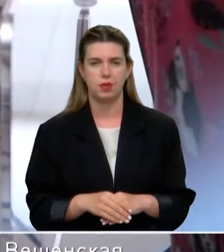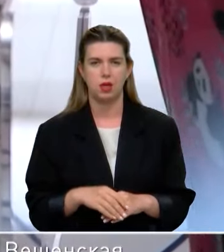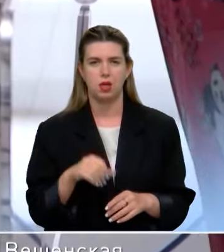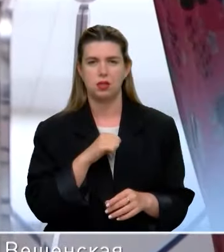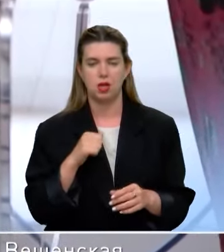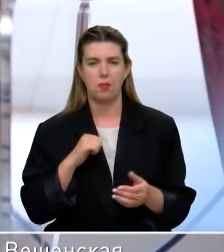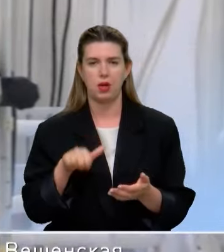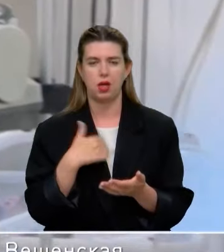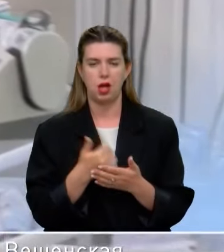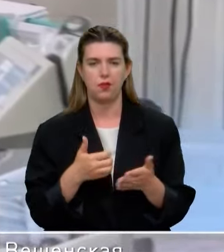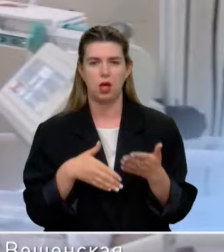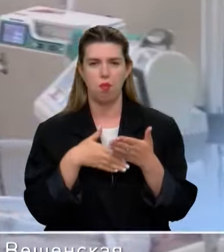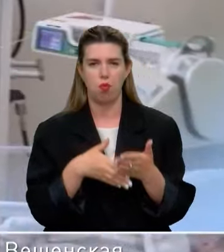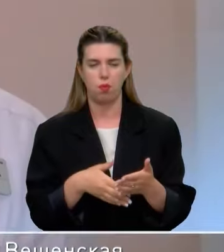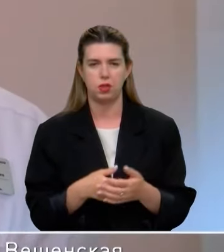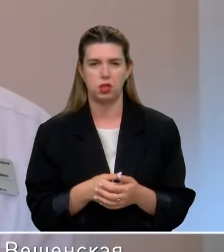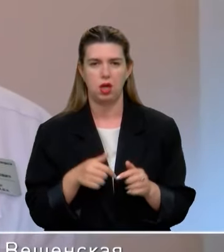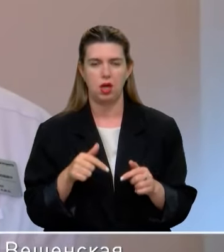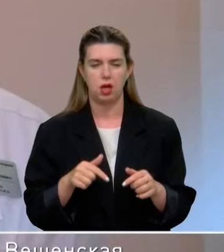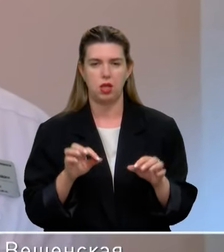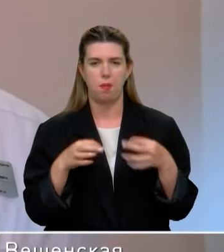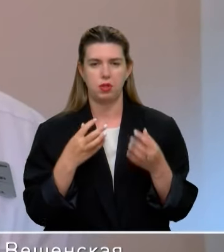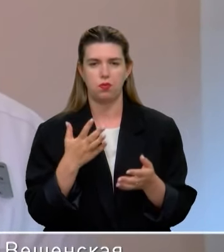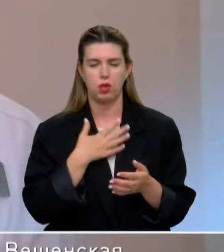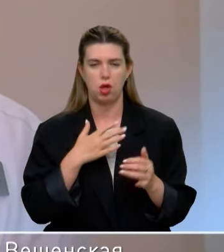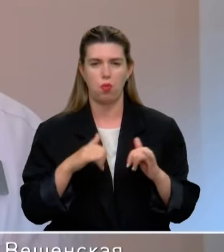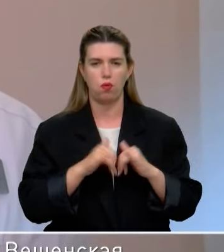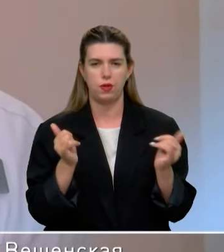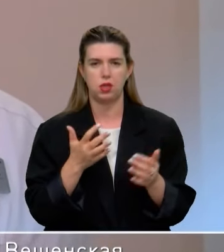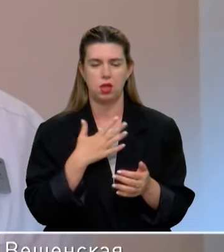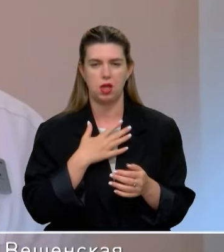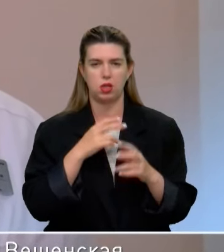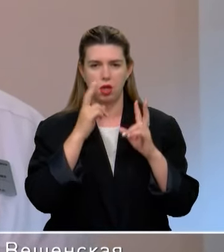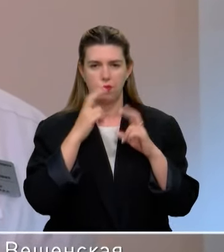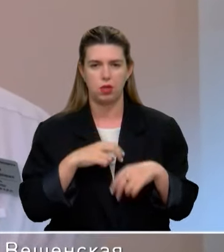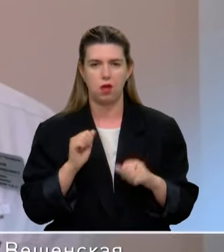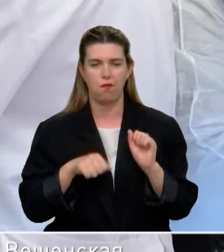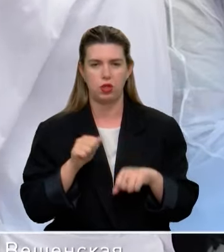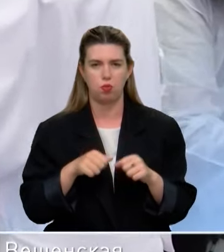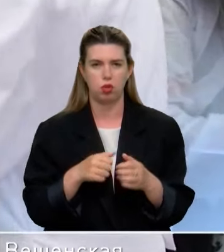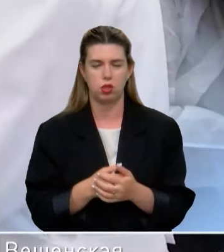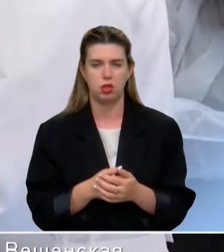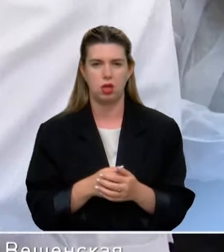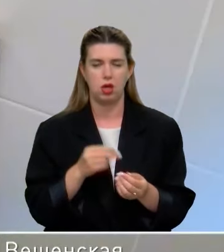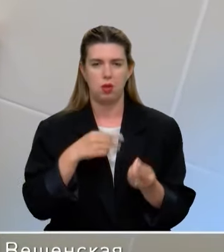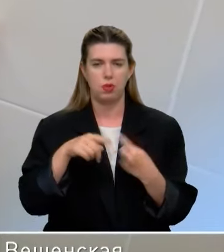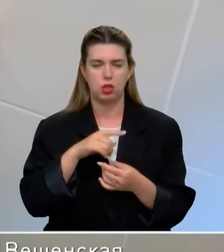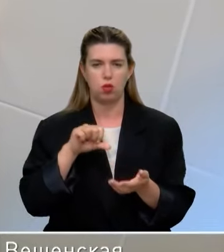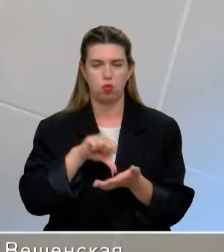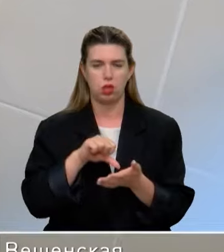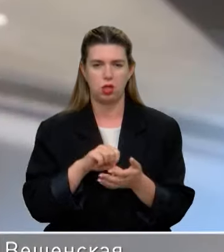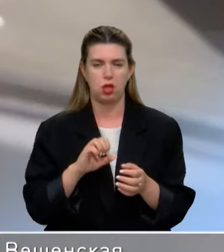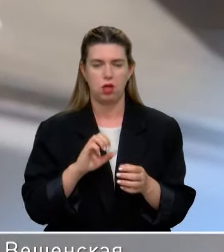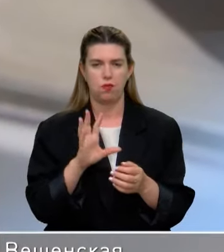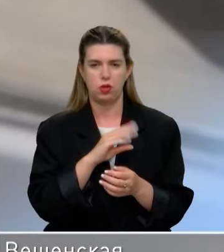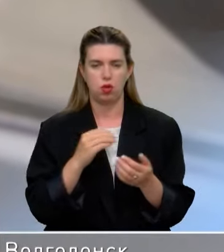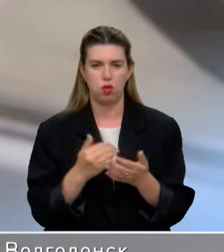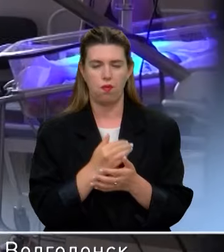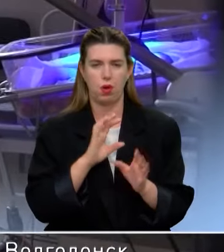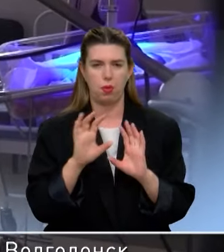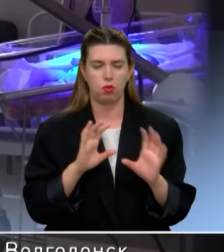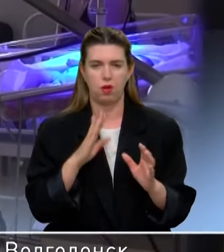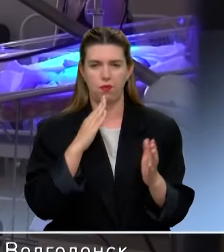самая главная помощь это позволит нам расширить наши диагностические возможности бизнес участвует в оснащении роддома в